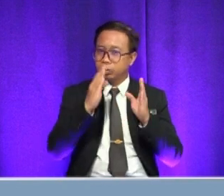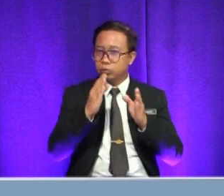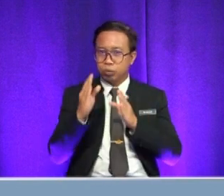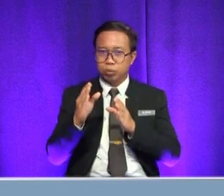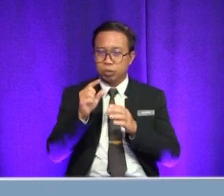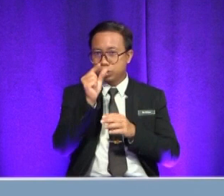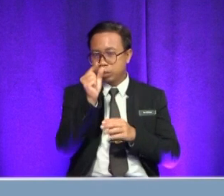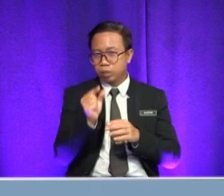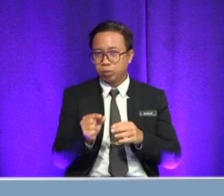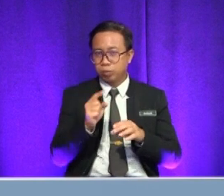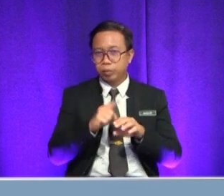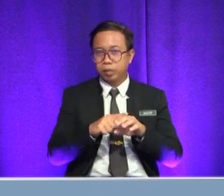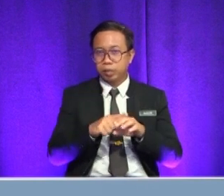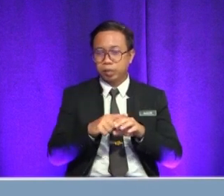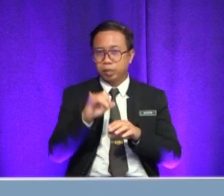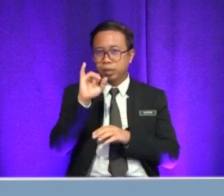kedudukan